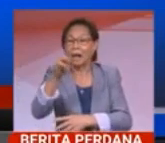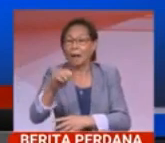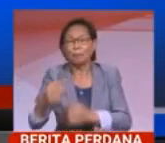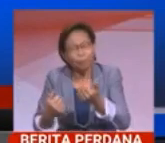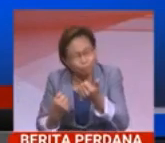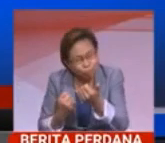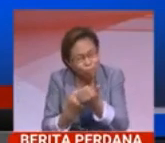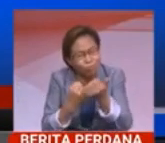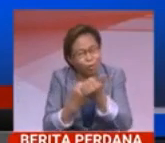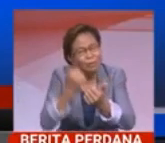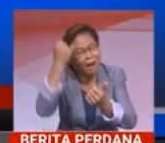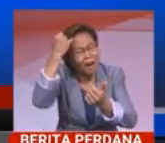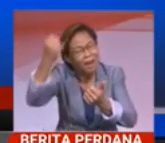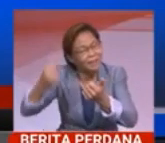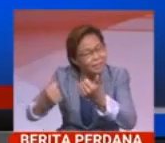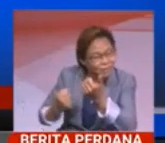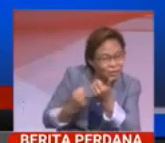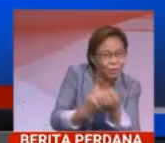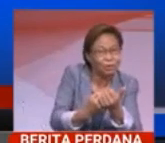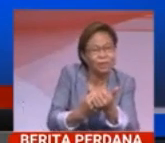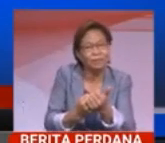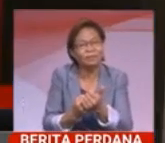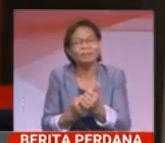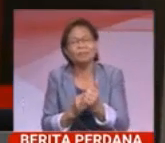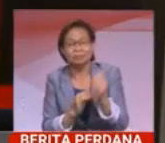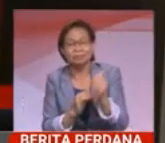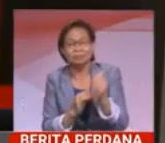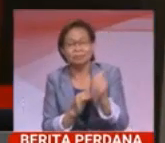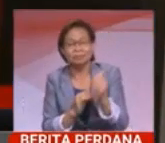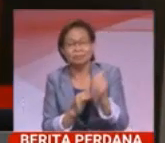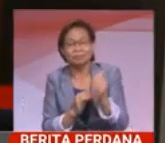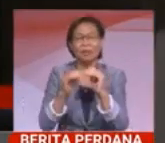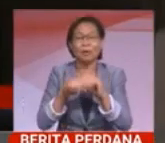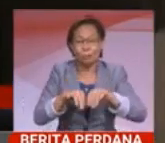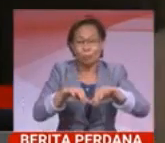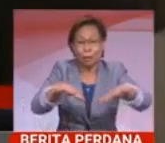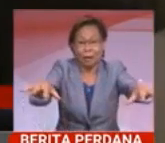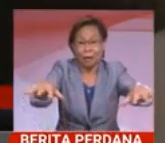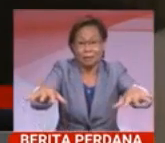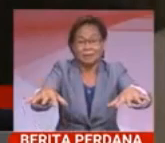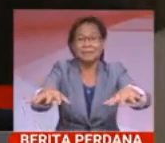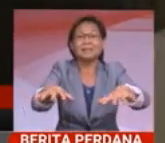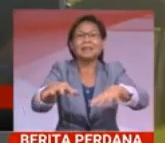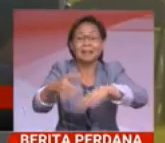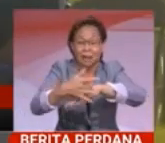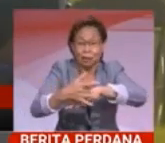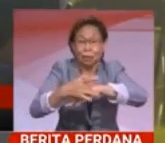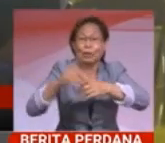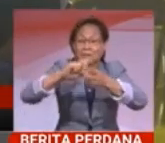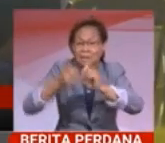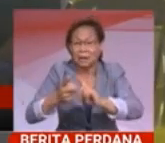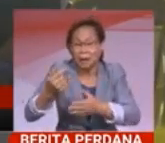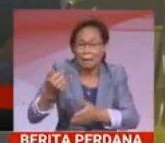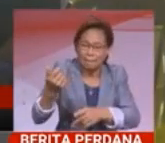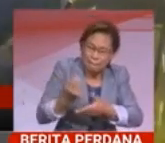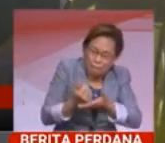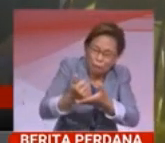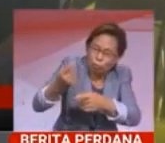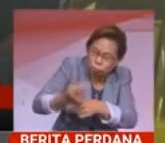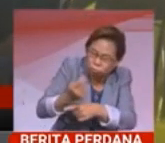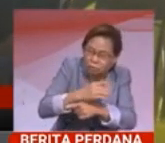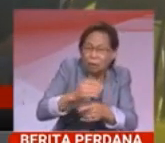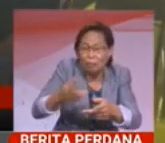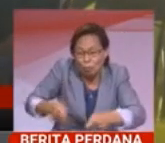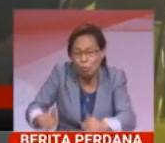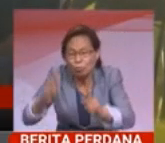penuh usah serta ide mereka sejajar perkembangan teknologi digital dalam negara bantuan berupa latihan serta peluang